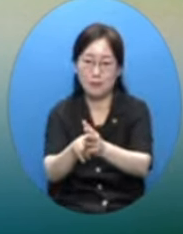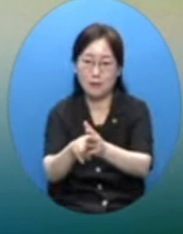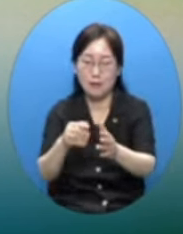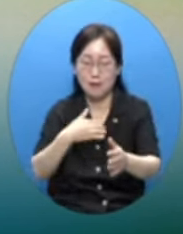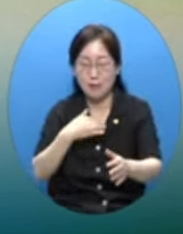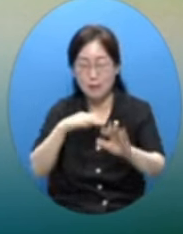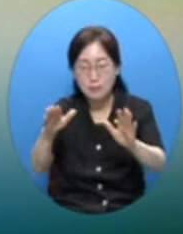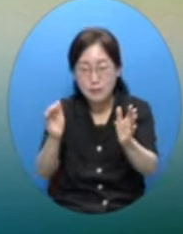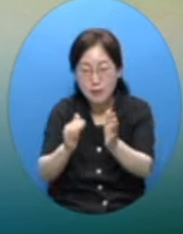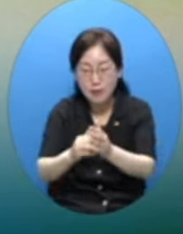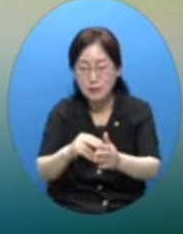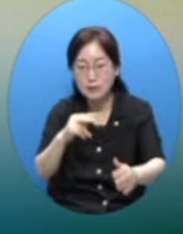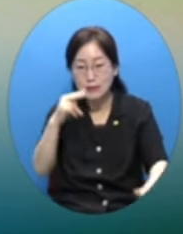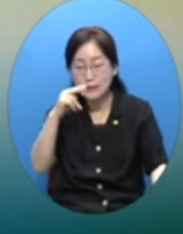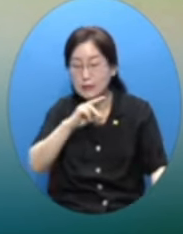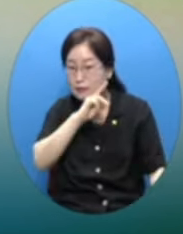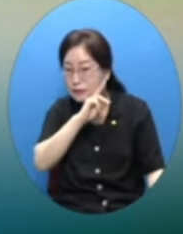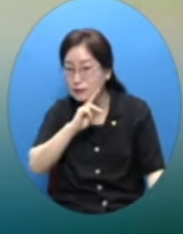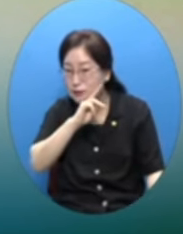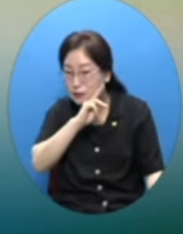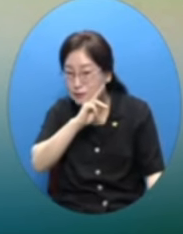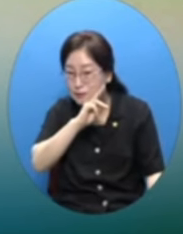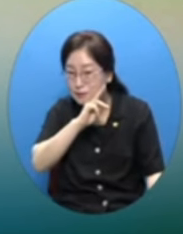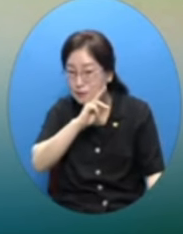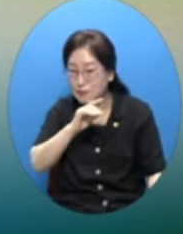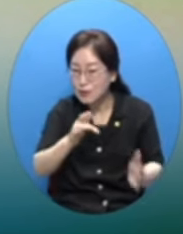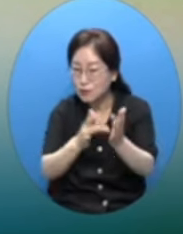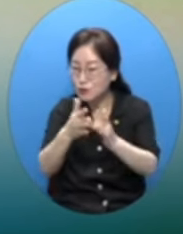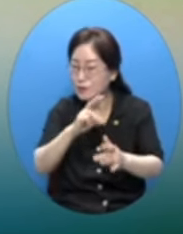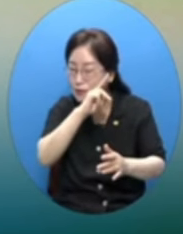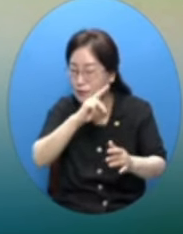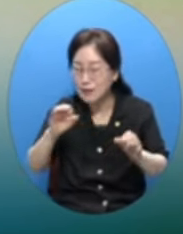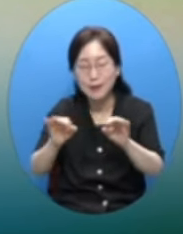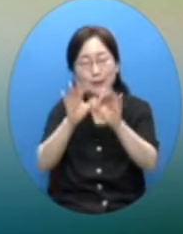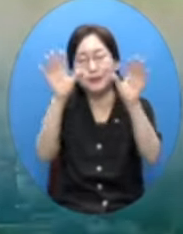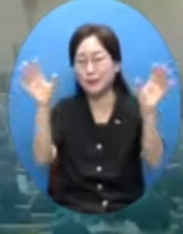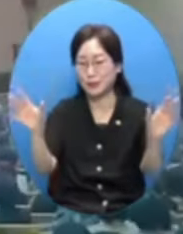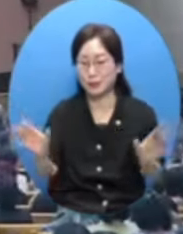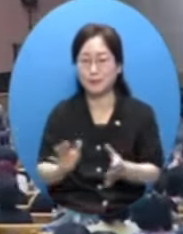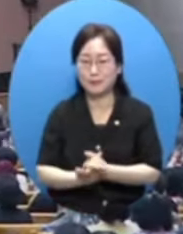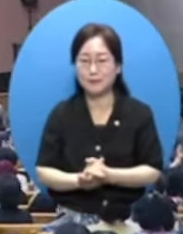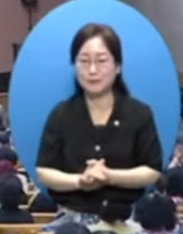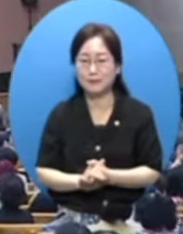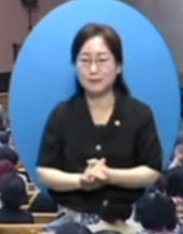모든 어둠을 사라지게 만들었다. 할렐루야.